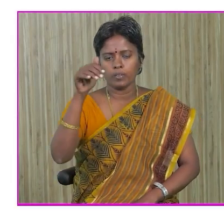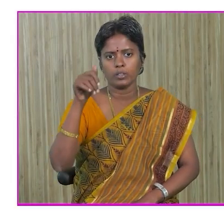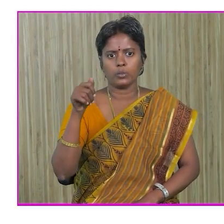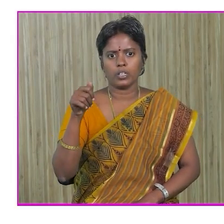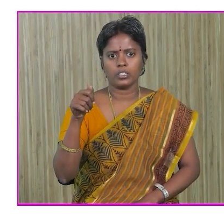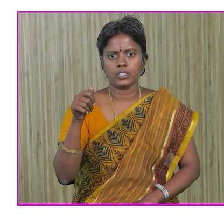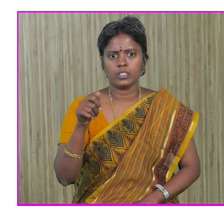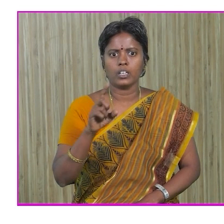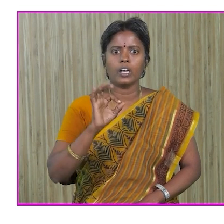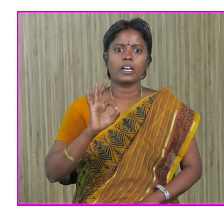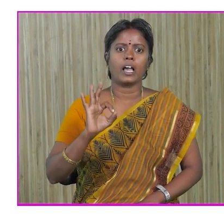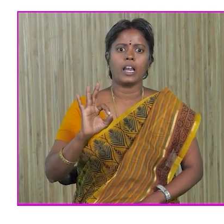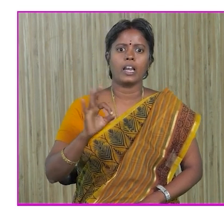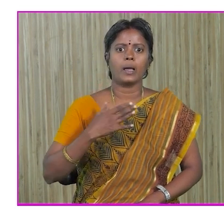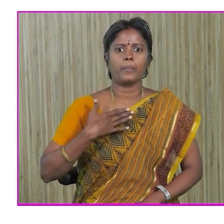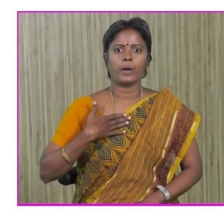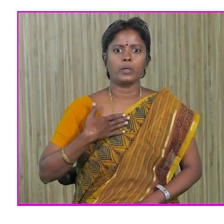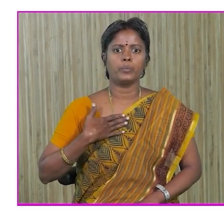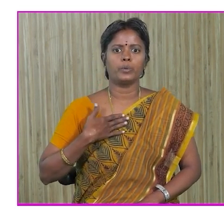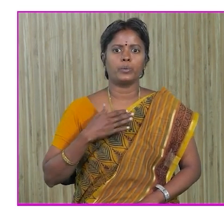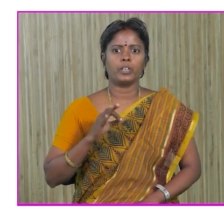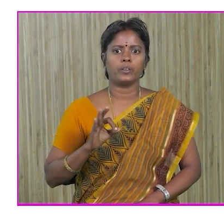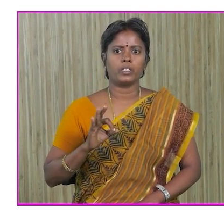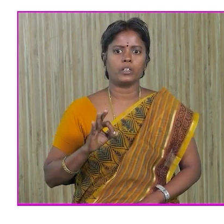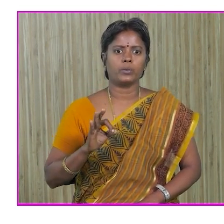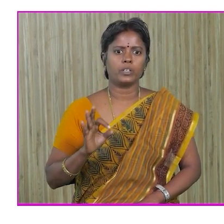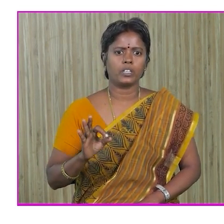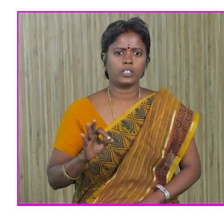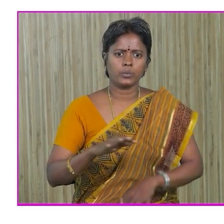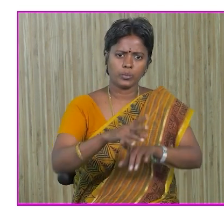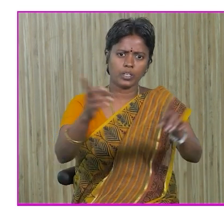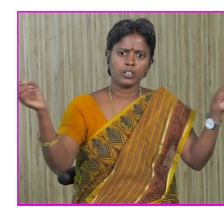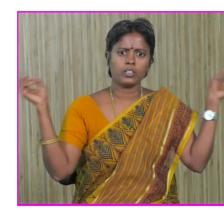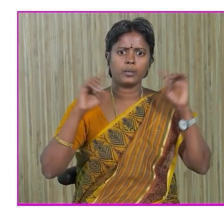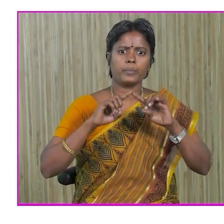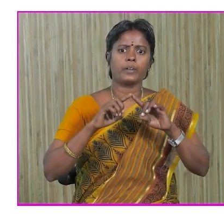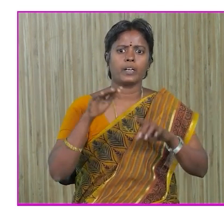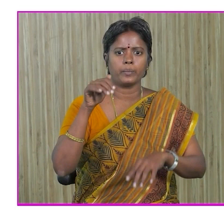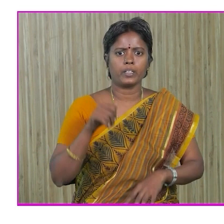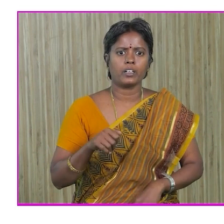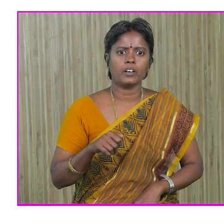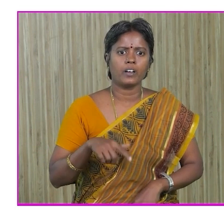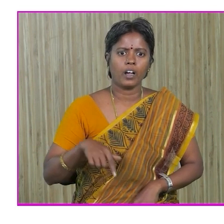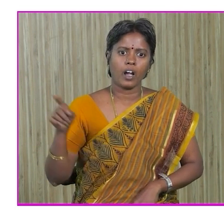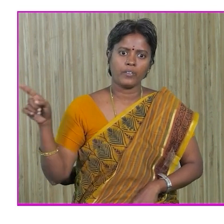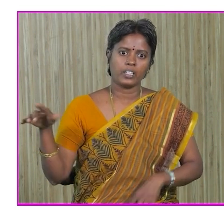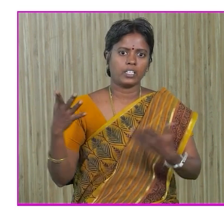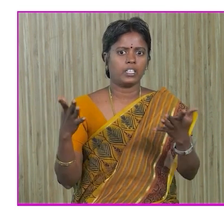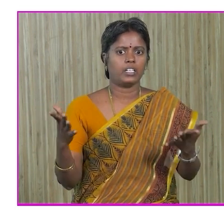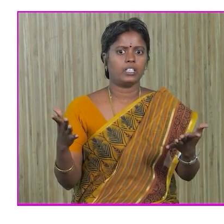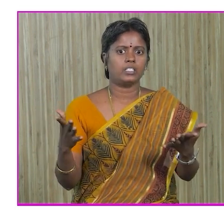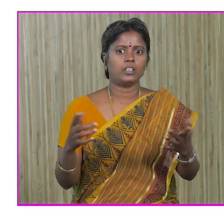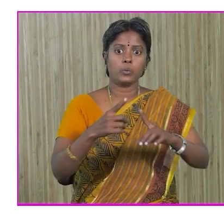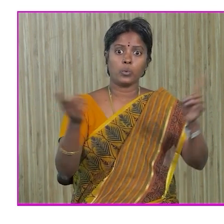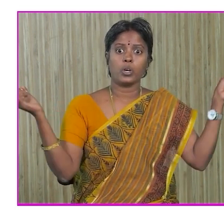பண்பு உடையவர்களின் ஒழுக்கத்தால் தான் உலகம் நடைபெறுகிறது. அவர்கள் இல்லை என்றால் உலக ஒழுக்கம்